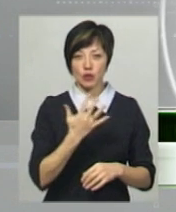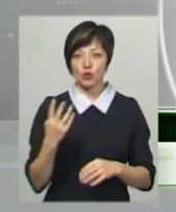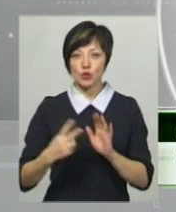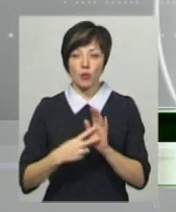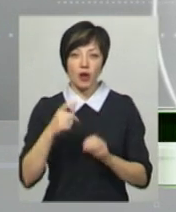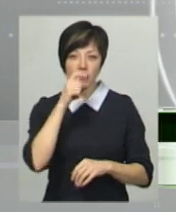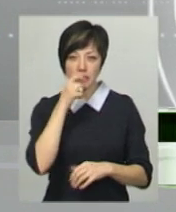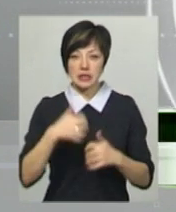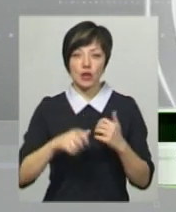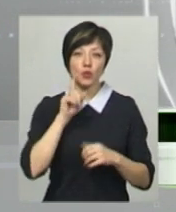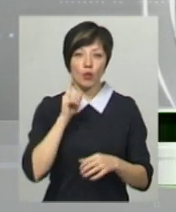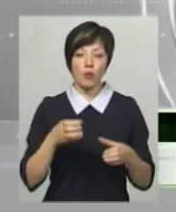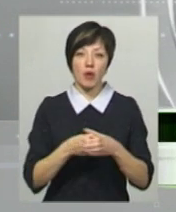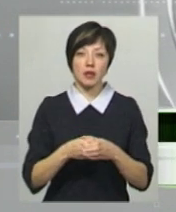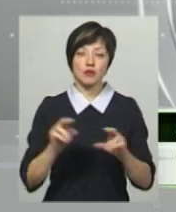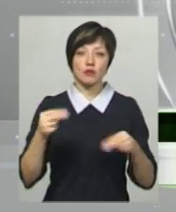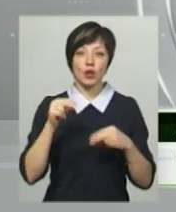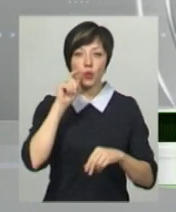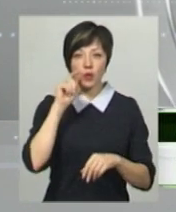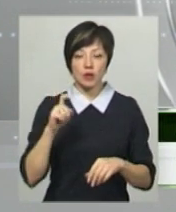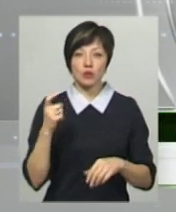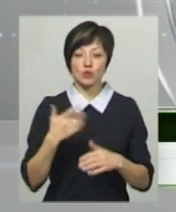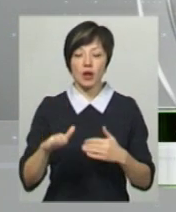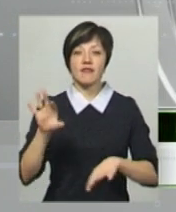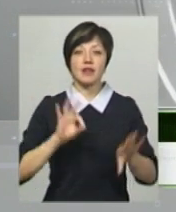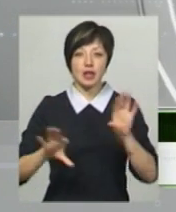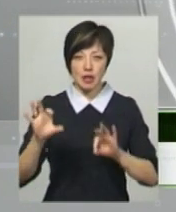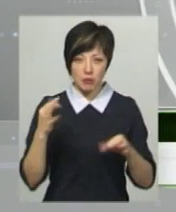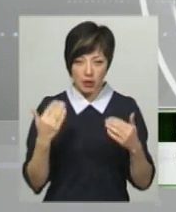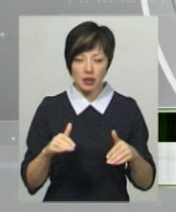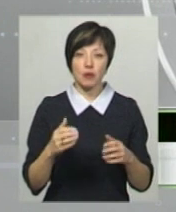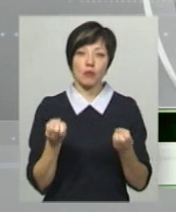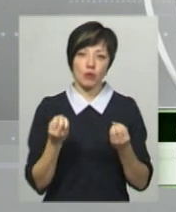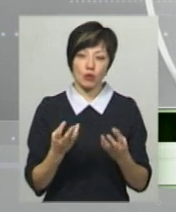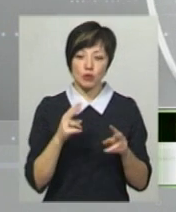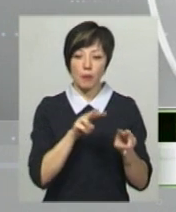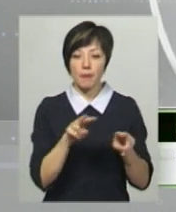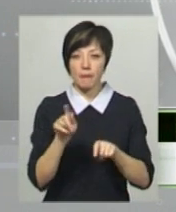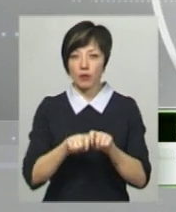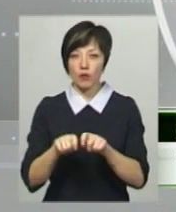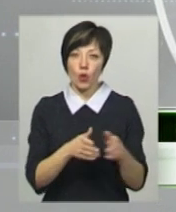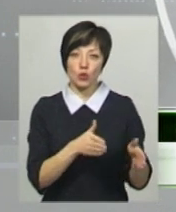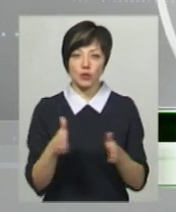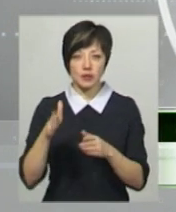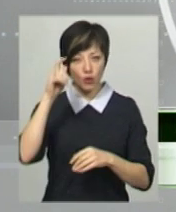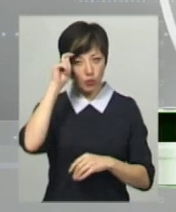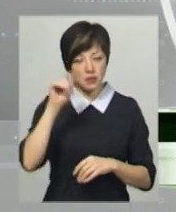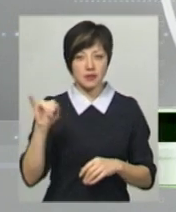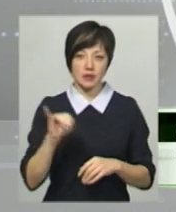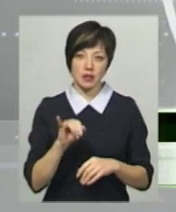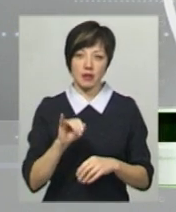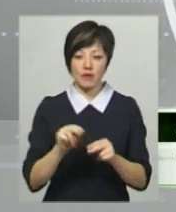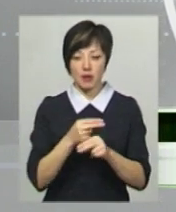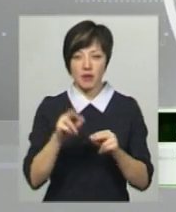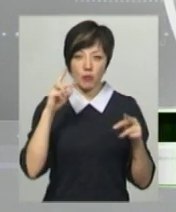квітня. Ну і серед юніорів вже команда на чемпіонат України відібрана і просто продивитися готовність хлопців і